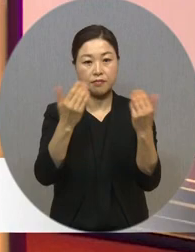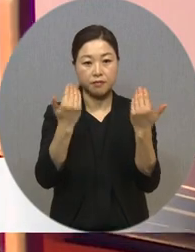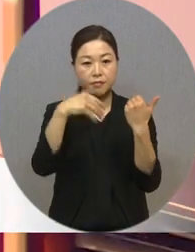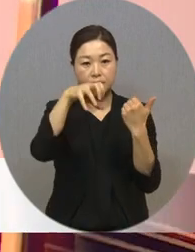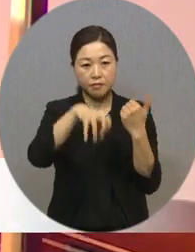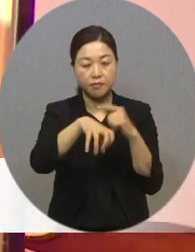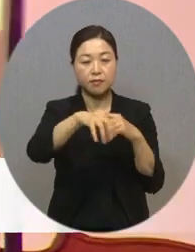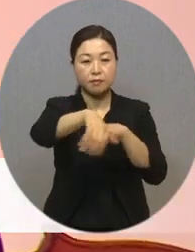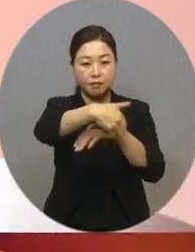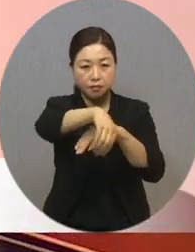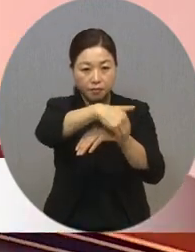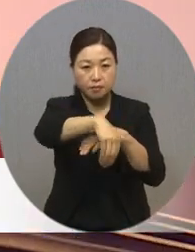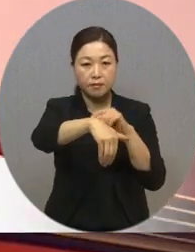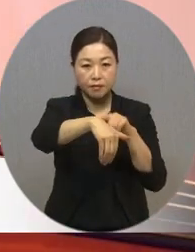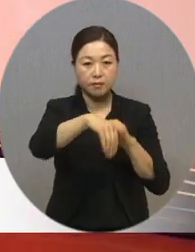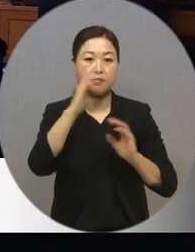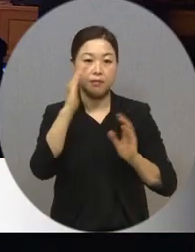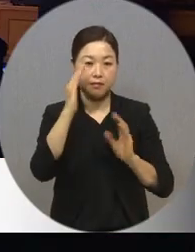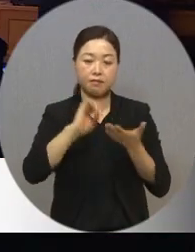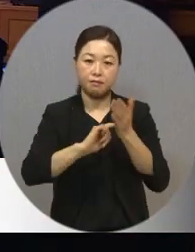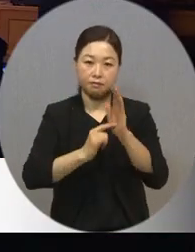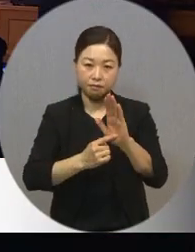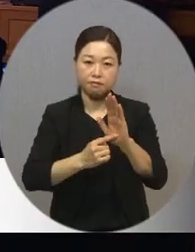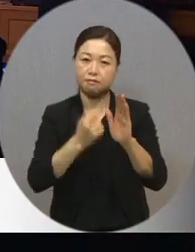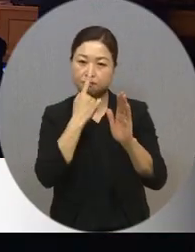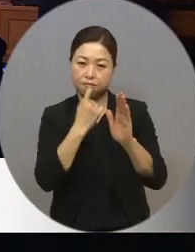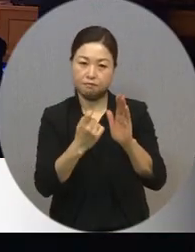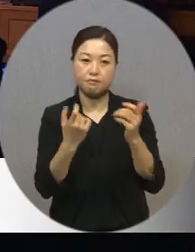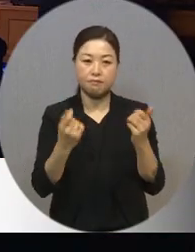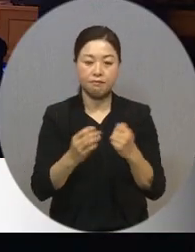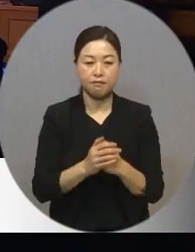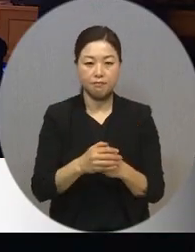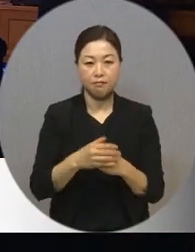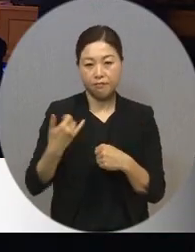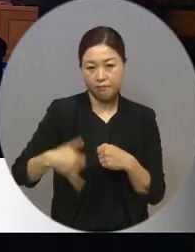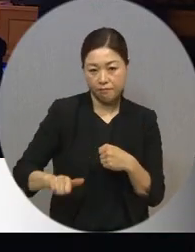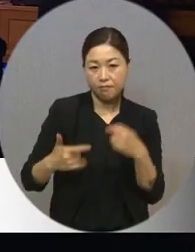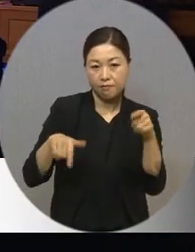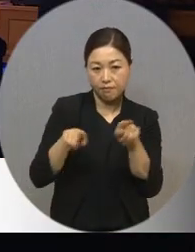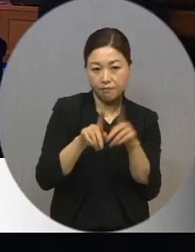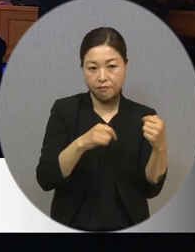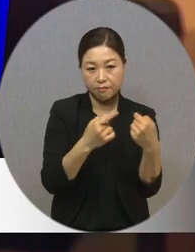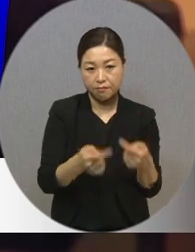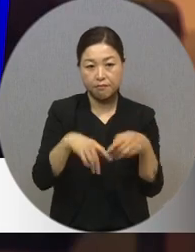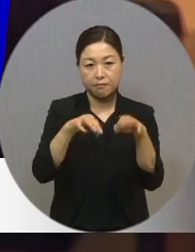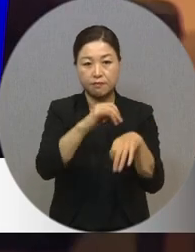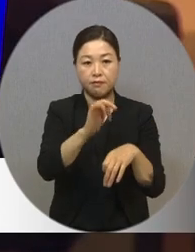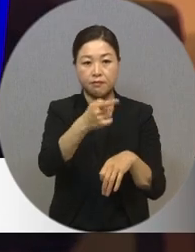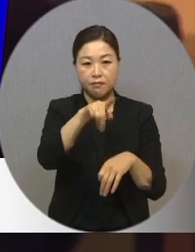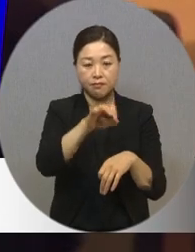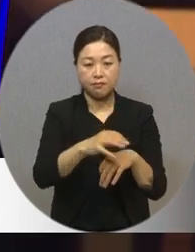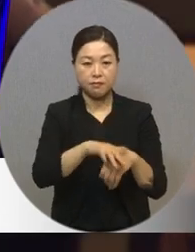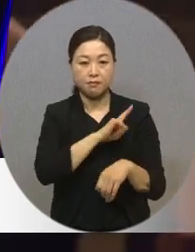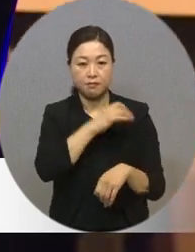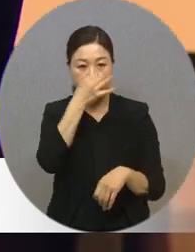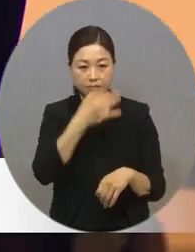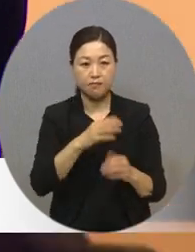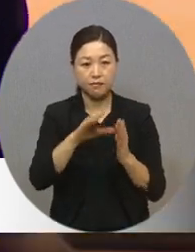완성되어 더욱 의미를 더했습니다. 자녀와 함께 이날 행사에 참여한 김미정 씨는 가장 힘든